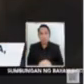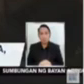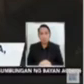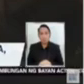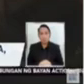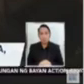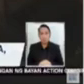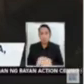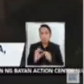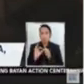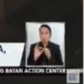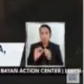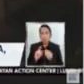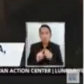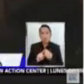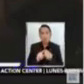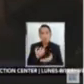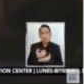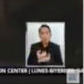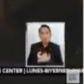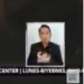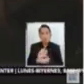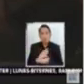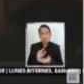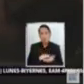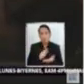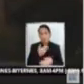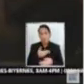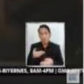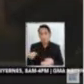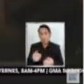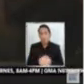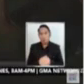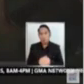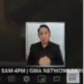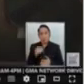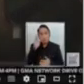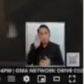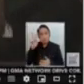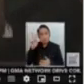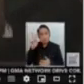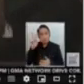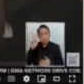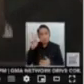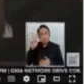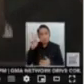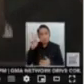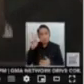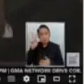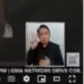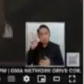Kaugnay sa ekonomiya at inflation, nagbitiw din ng babala ang Pangulo sa mga nasa likod ng smuggling at hoarding. Oh, ito, isa pa.